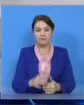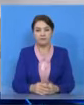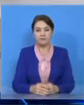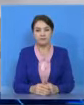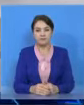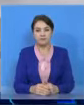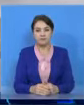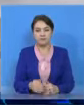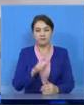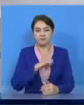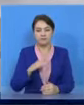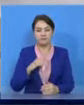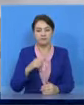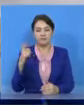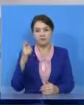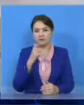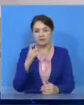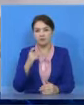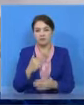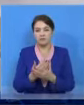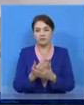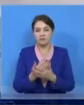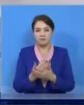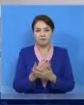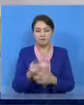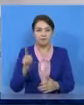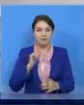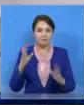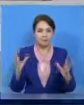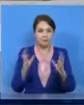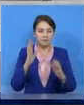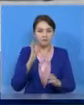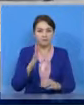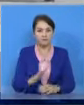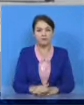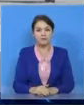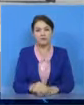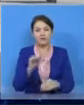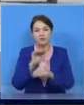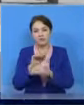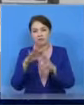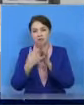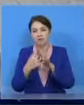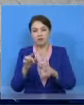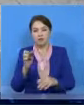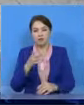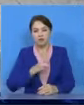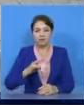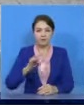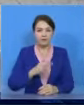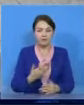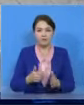осыны өзі шаруашылығында, яғни күтіп баптап жатыр. Жобаға енген ауылдың бірі Мұғалжар